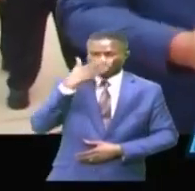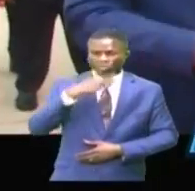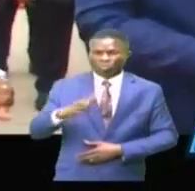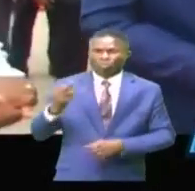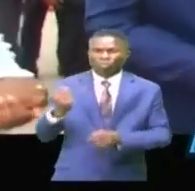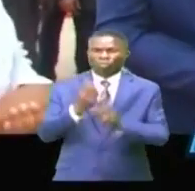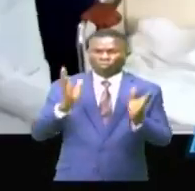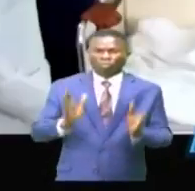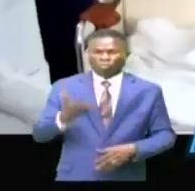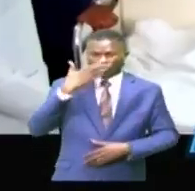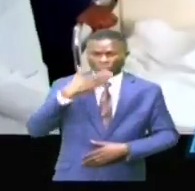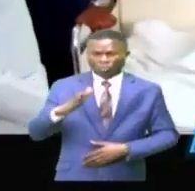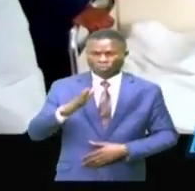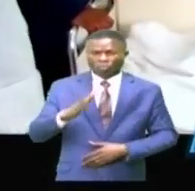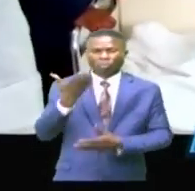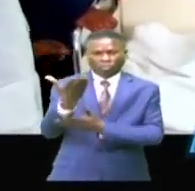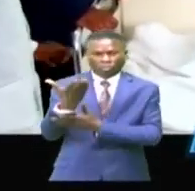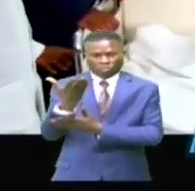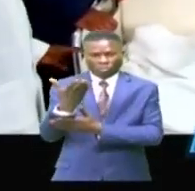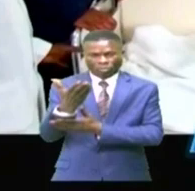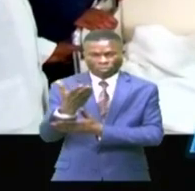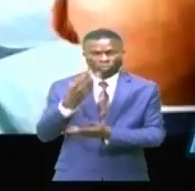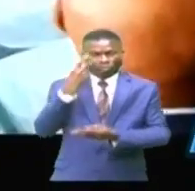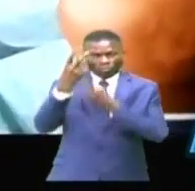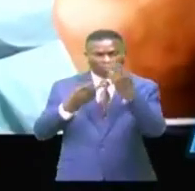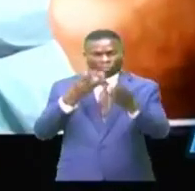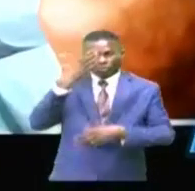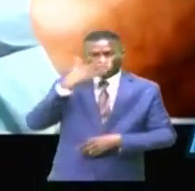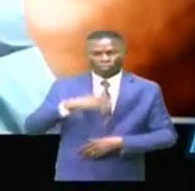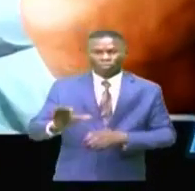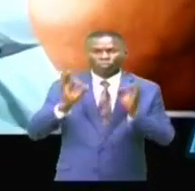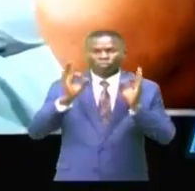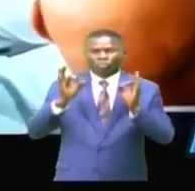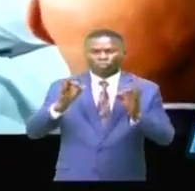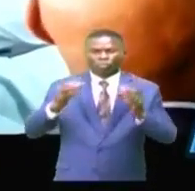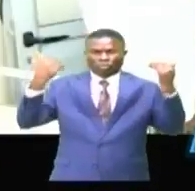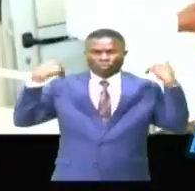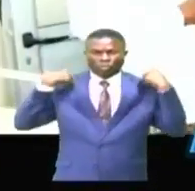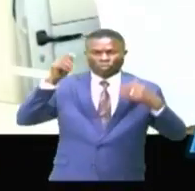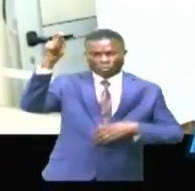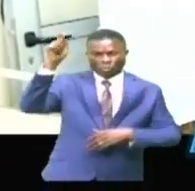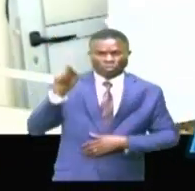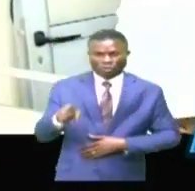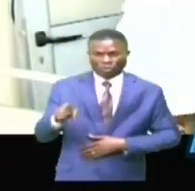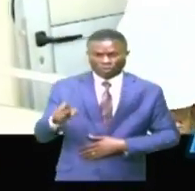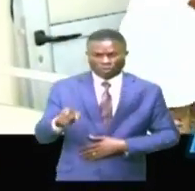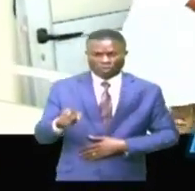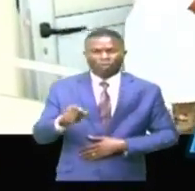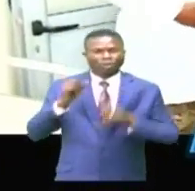personnel de la santé avant d'être conviés à visiter l'hôpital moderne du camp colonel tchatche